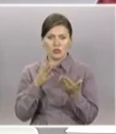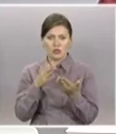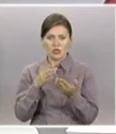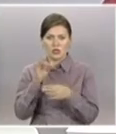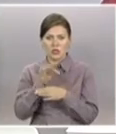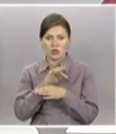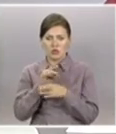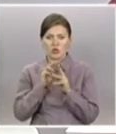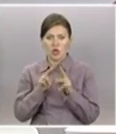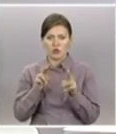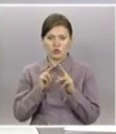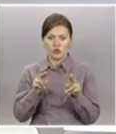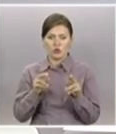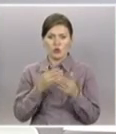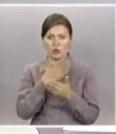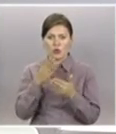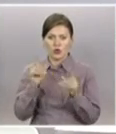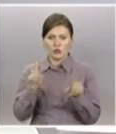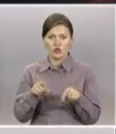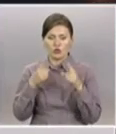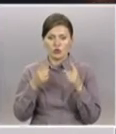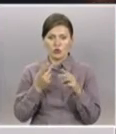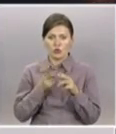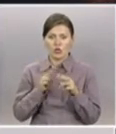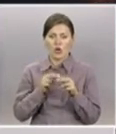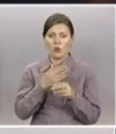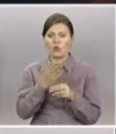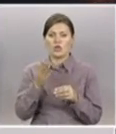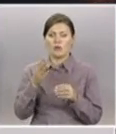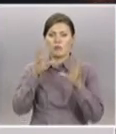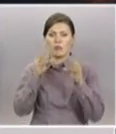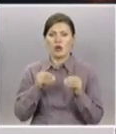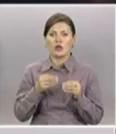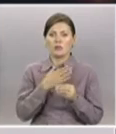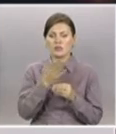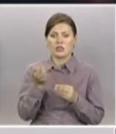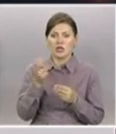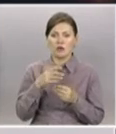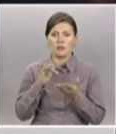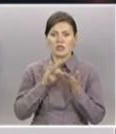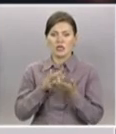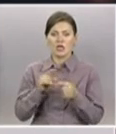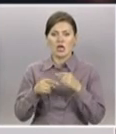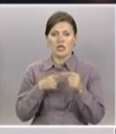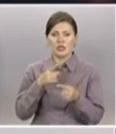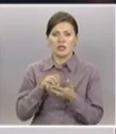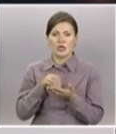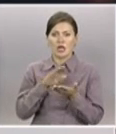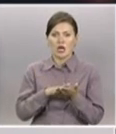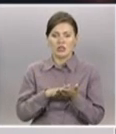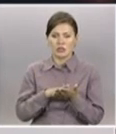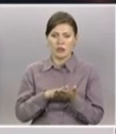дінді тарату үшін. Жандандыруға дейсіз. Сондықтан олар барлығы бізге келіп, миссионер ретінде тіркелініп,